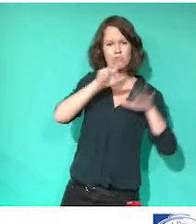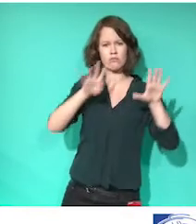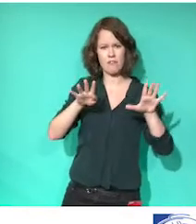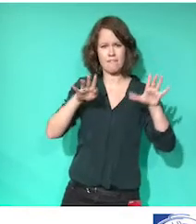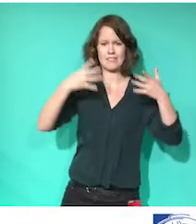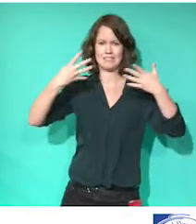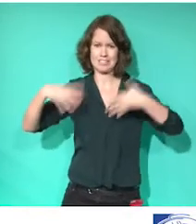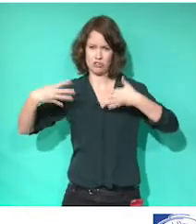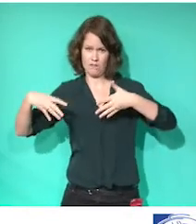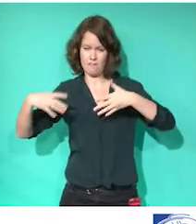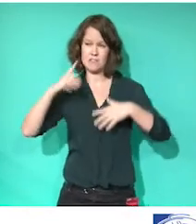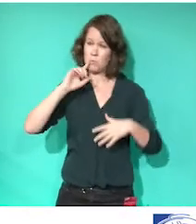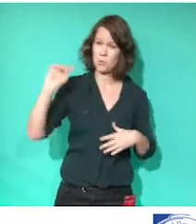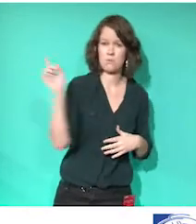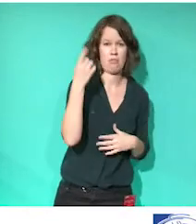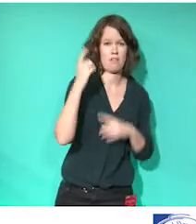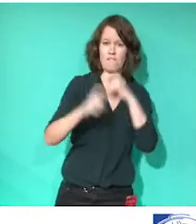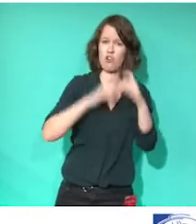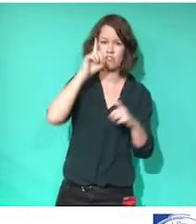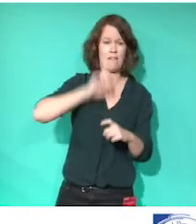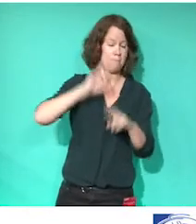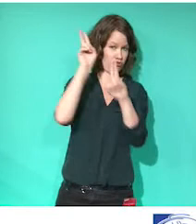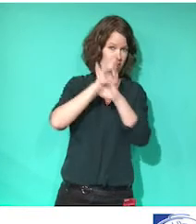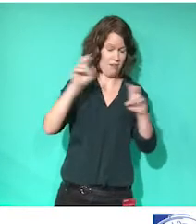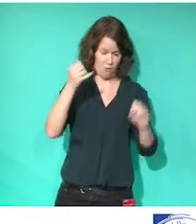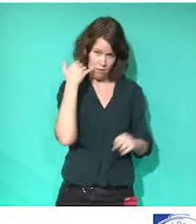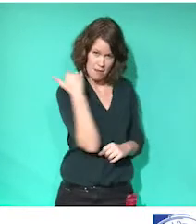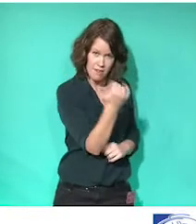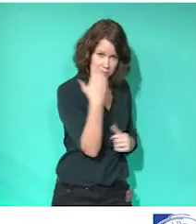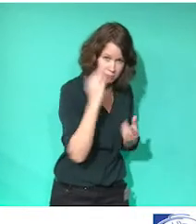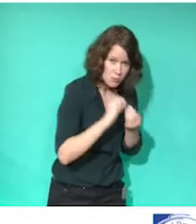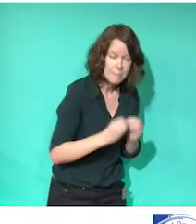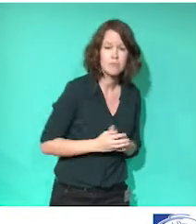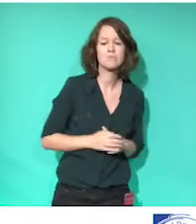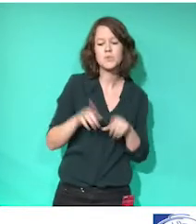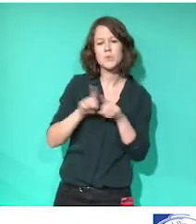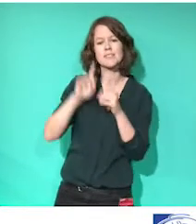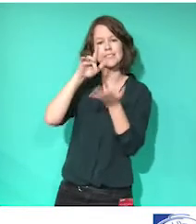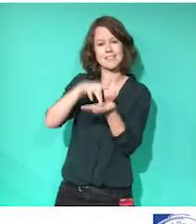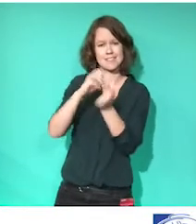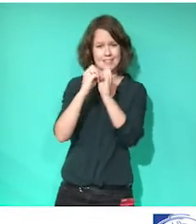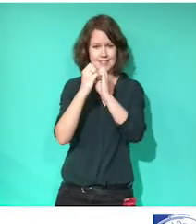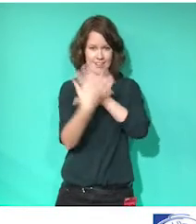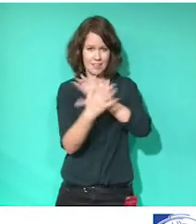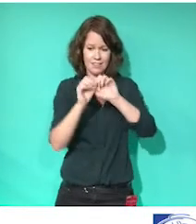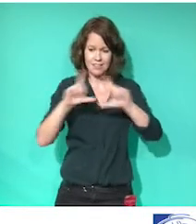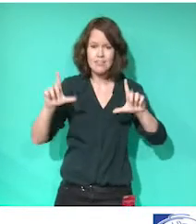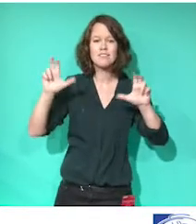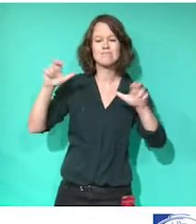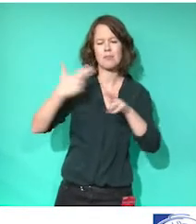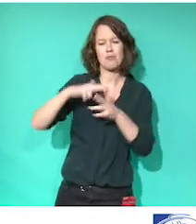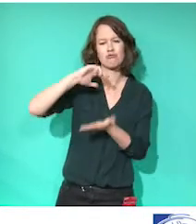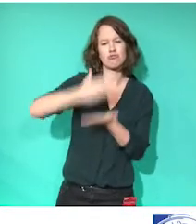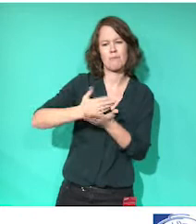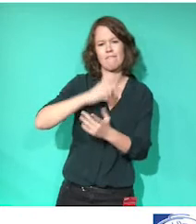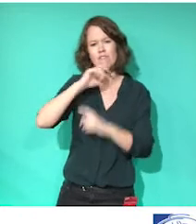est ouvert à toutes les formes de violences faites aux femmes, et le site internet stopviolence.gouv.fr qui aussi donne des